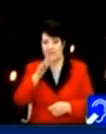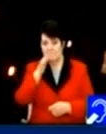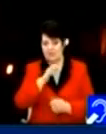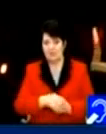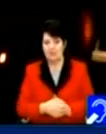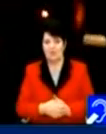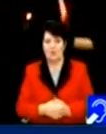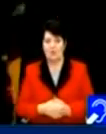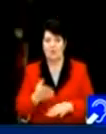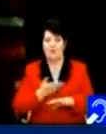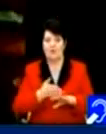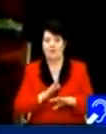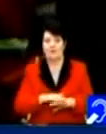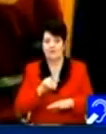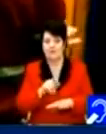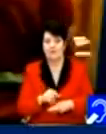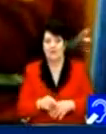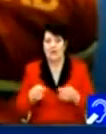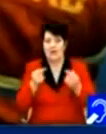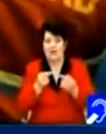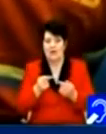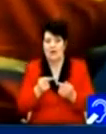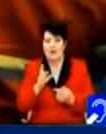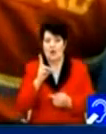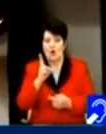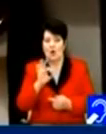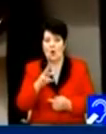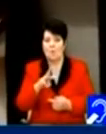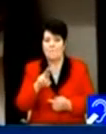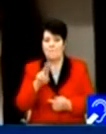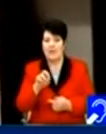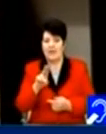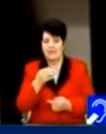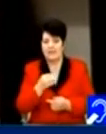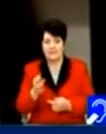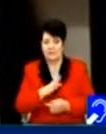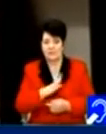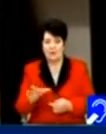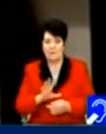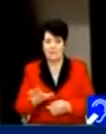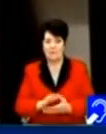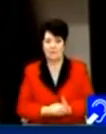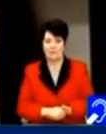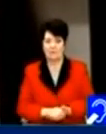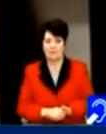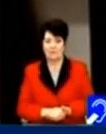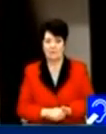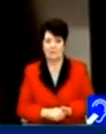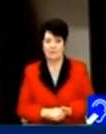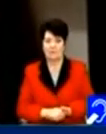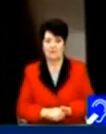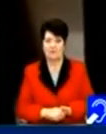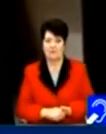pacientă gravă, dar stabil. Complicații nu am avut. Transportată la domiciliu fără ceva